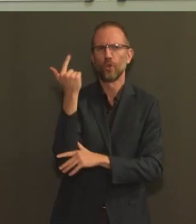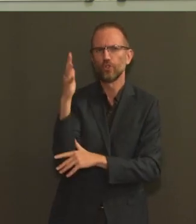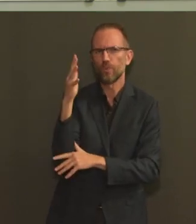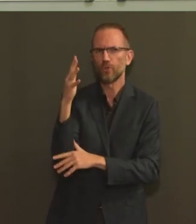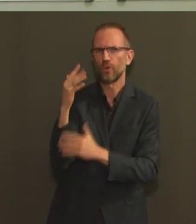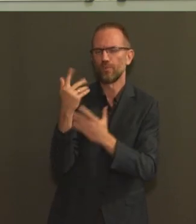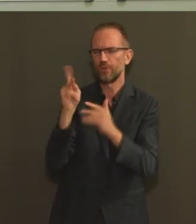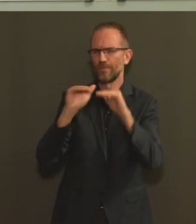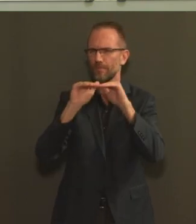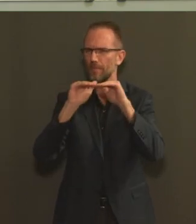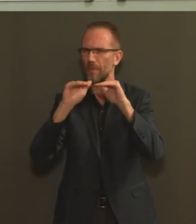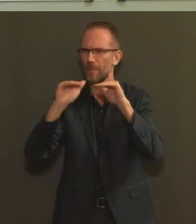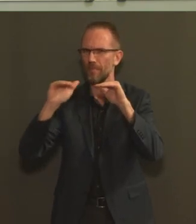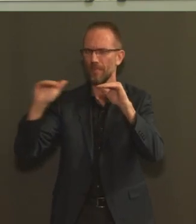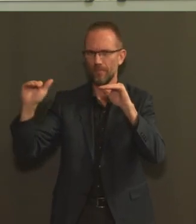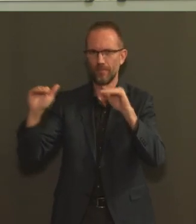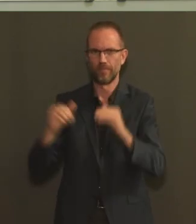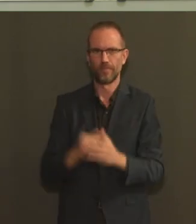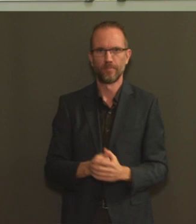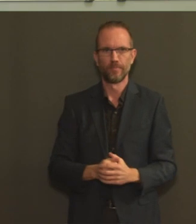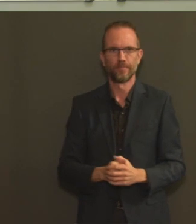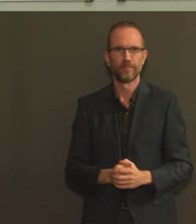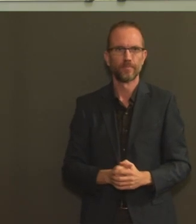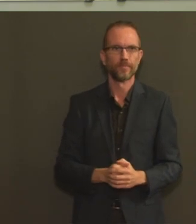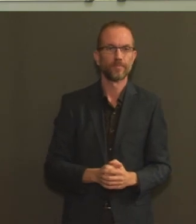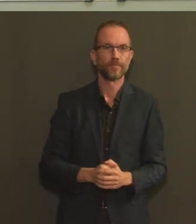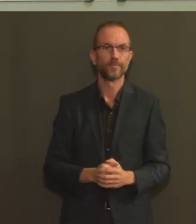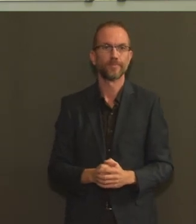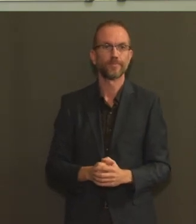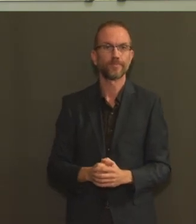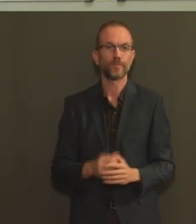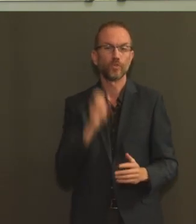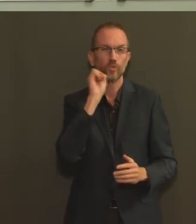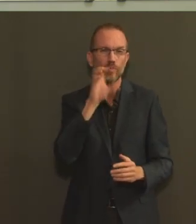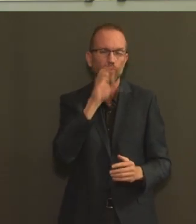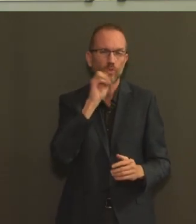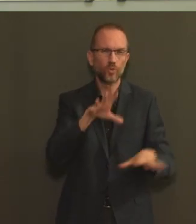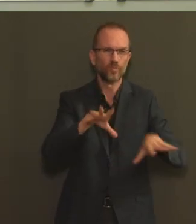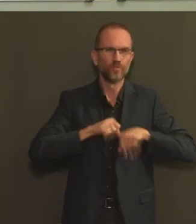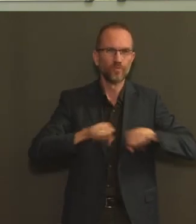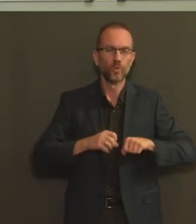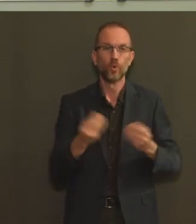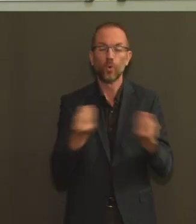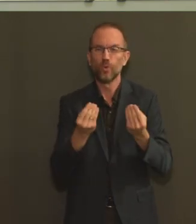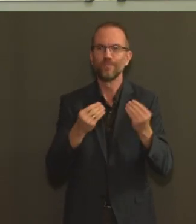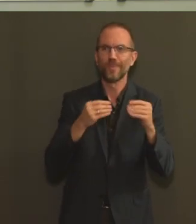En nombre absolu de cas dénombrés par jour, ce chiffre reste le plus important dans la